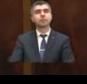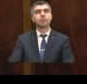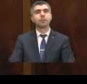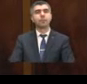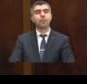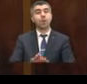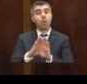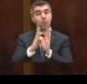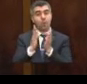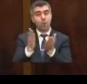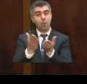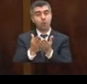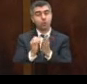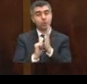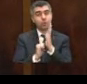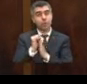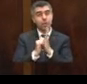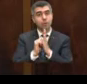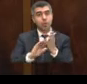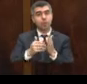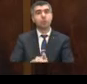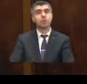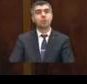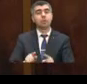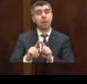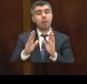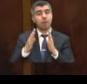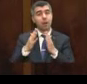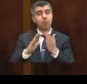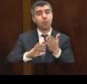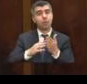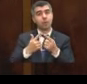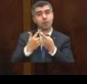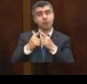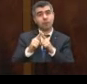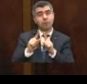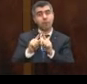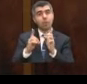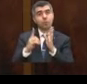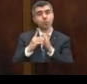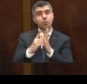النجاحات تحققت بفضل الثقة، إن إشادتنا هذه بمختلف مؤسسات دستورية